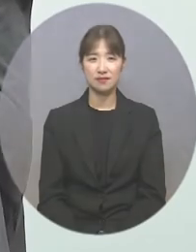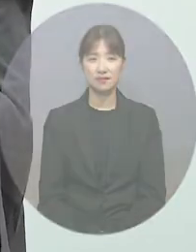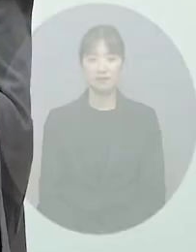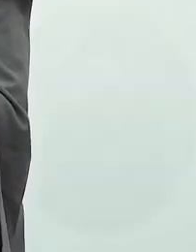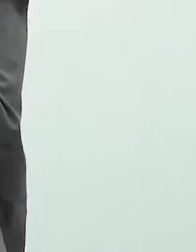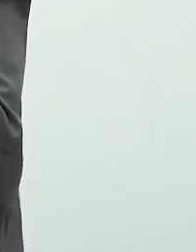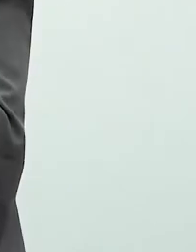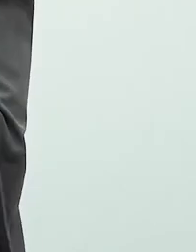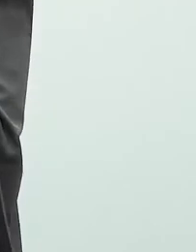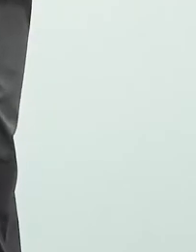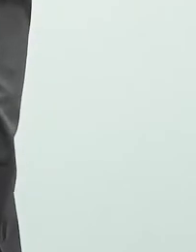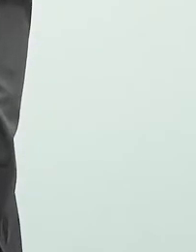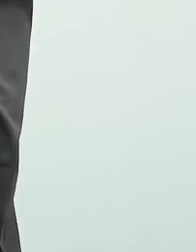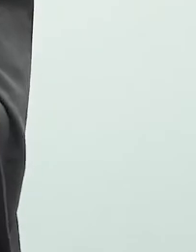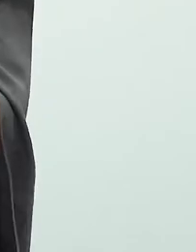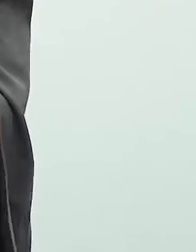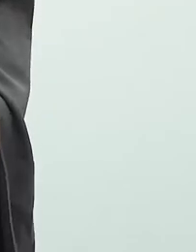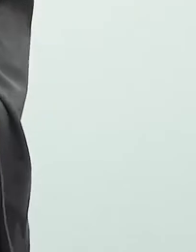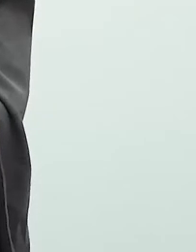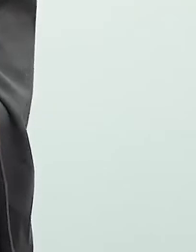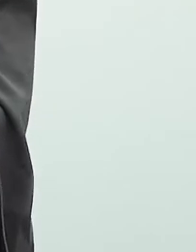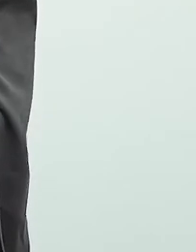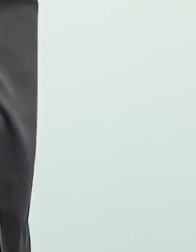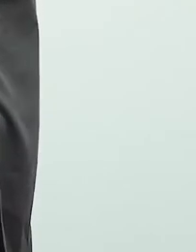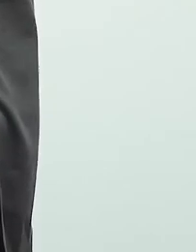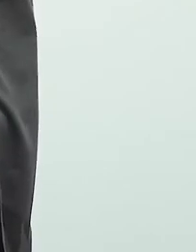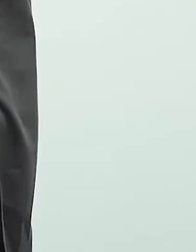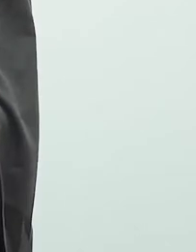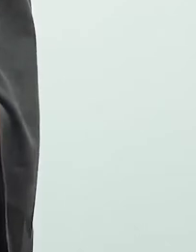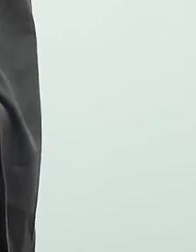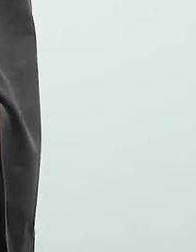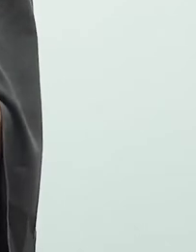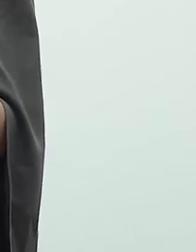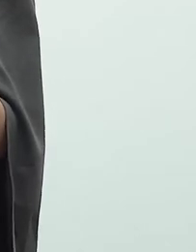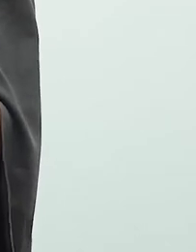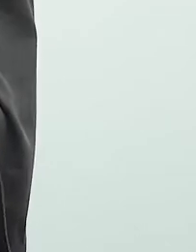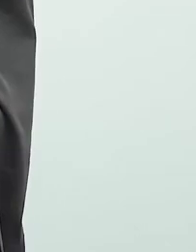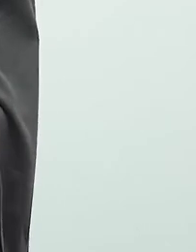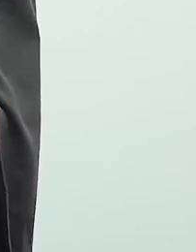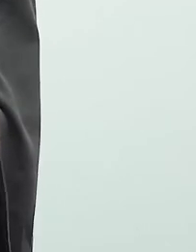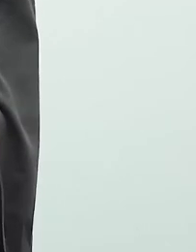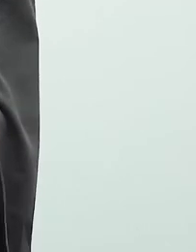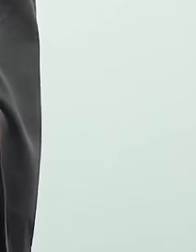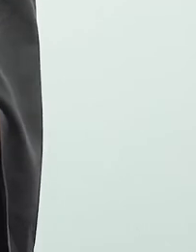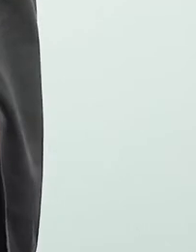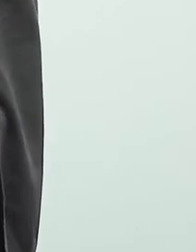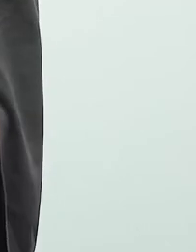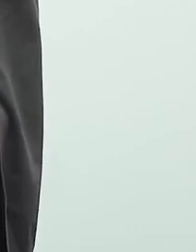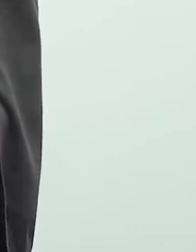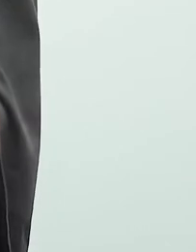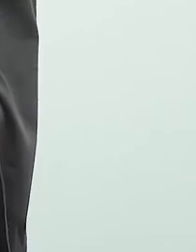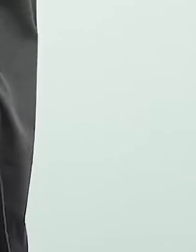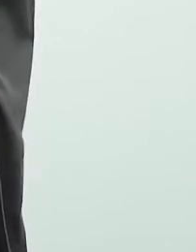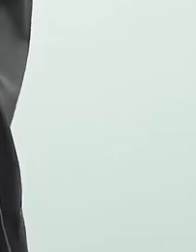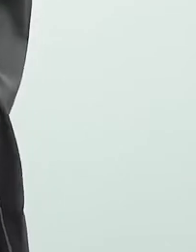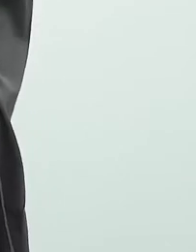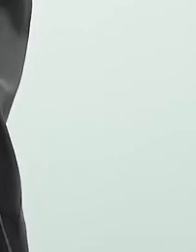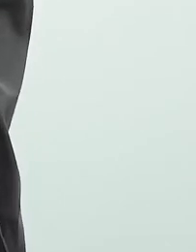전 주변에는 사실은 차가 어제가 없어서 버스 아니면 택시를 탔는데